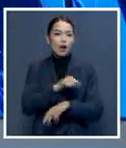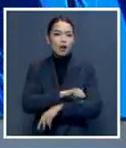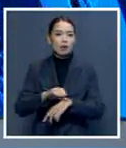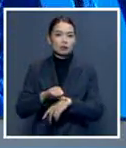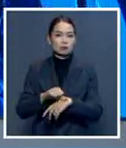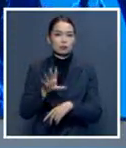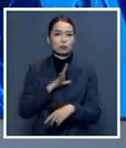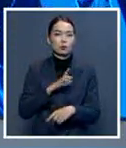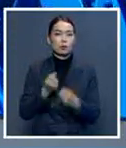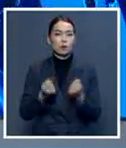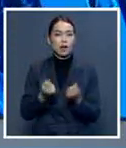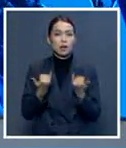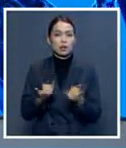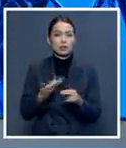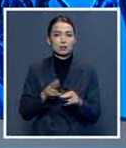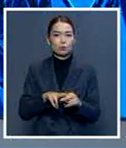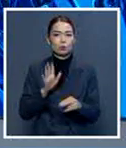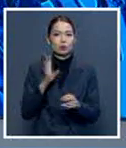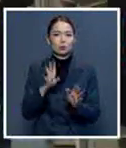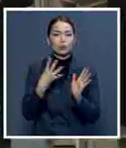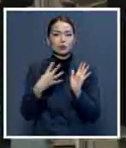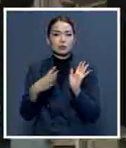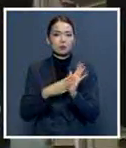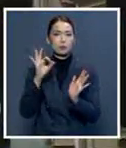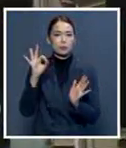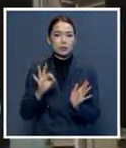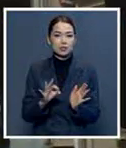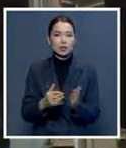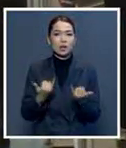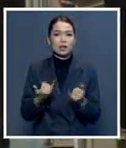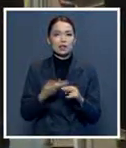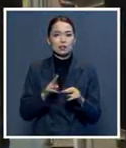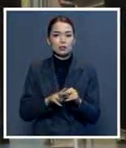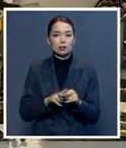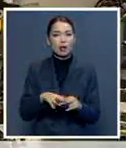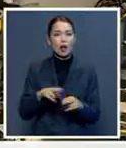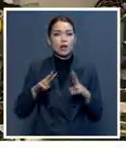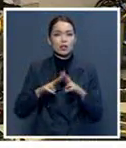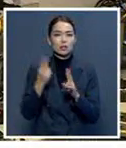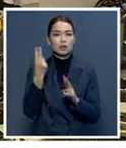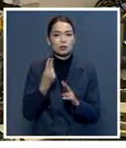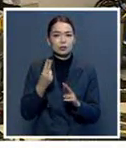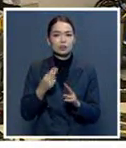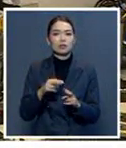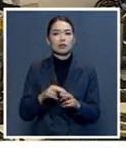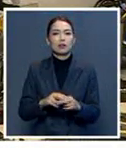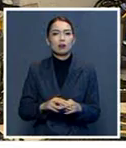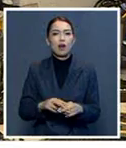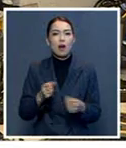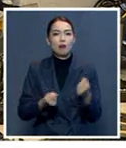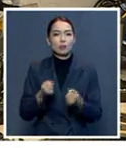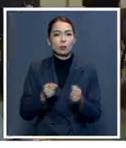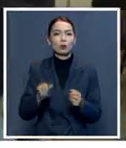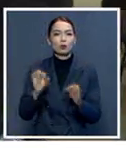Ал отандық автокөліктердің үлесі әзірге тек 49%-ға жеткен. Бұл туралы бүгін елордада өтіп жатқан автокөлік форумында